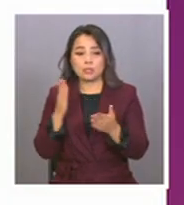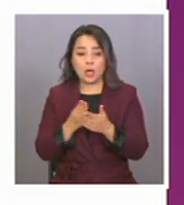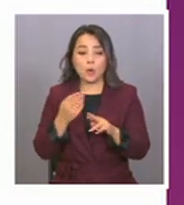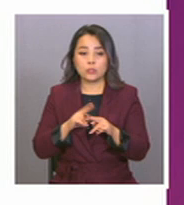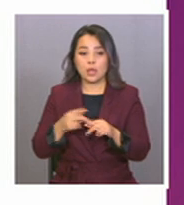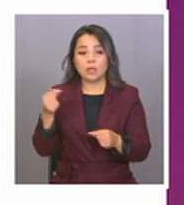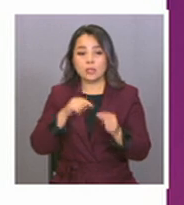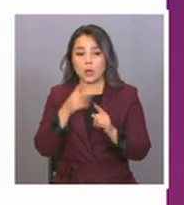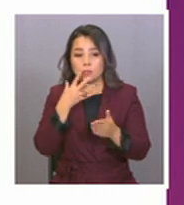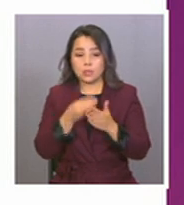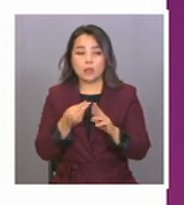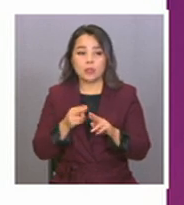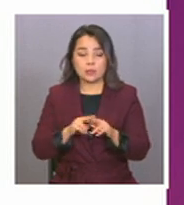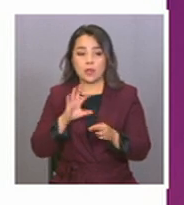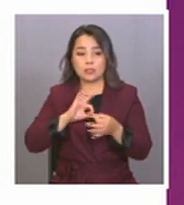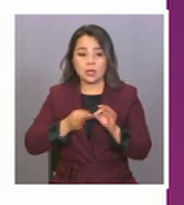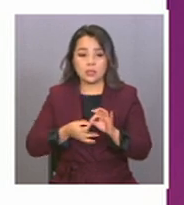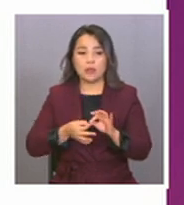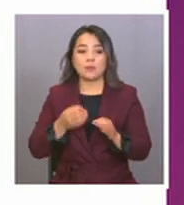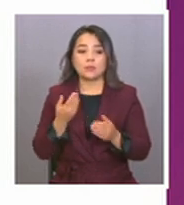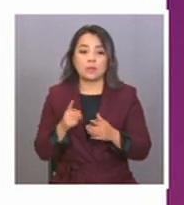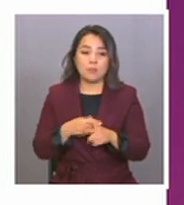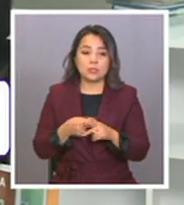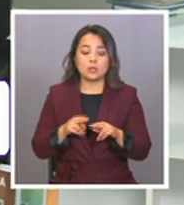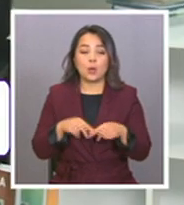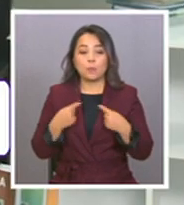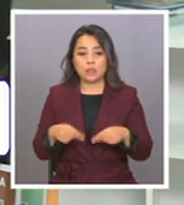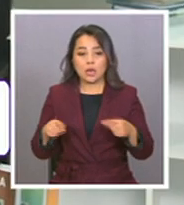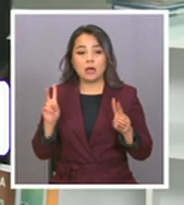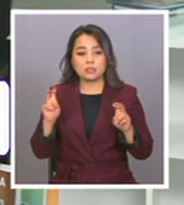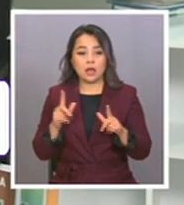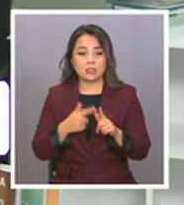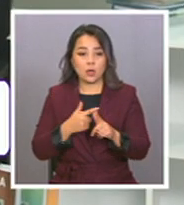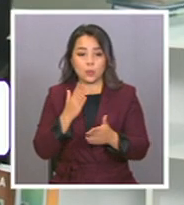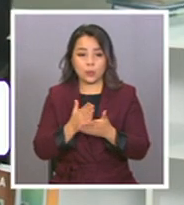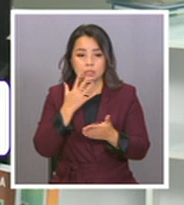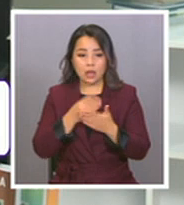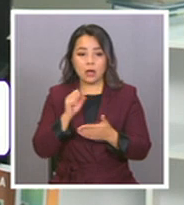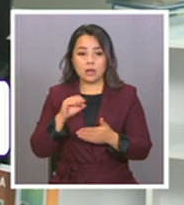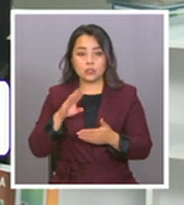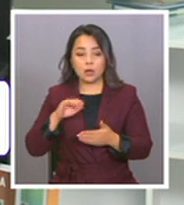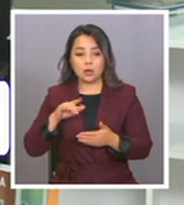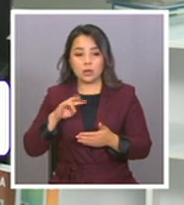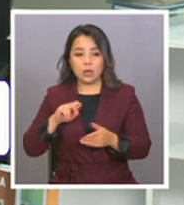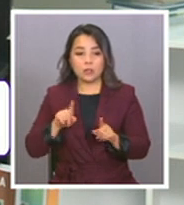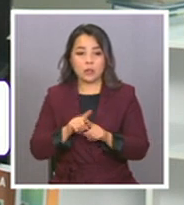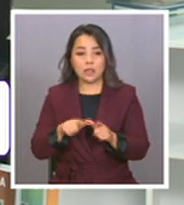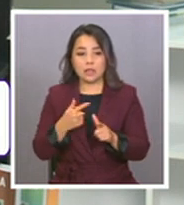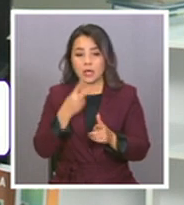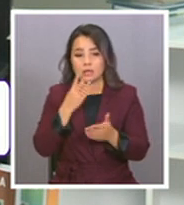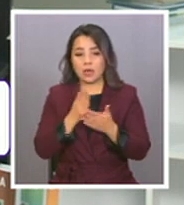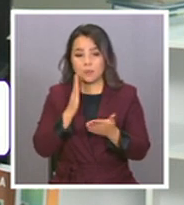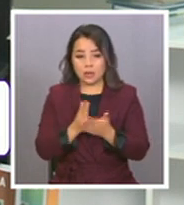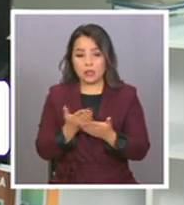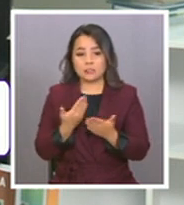өзара перпендикуляр векторлар, немесе басқаша тағы да атауы олар ортогональ векторлар деп аталады екен. Қарап